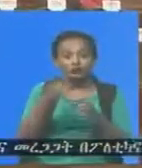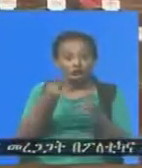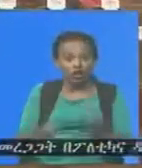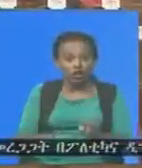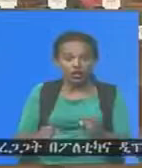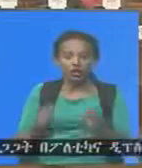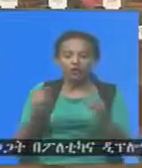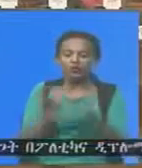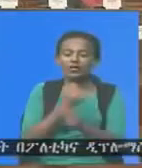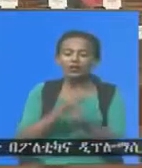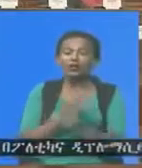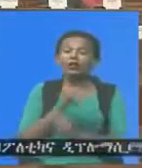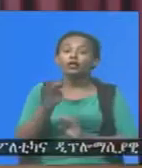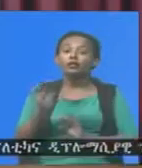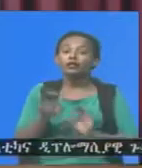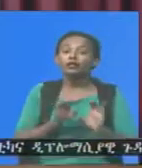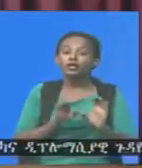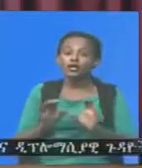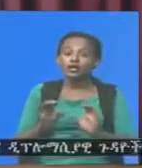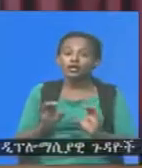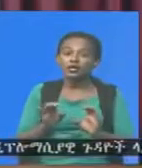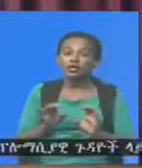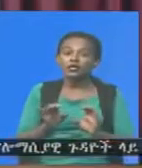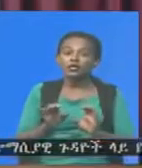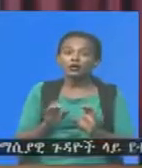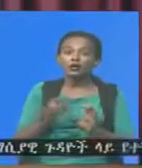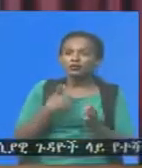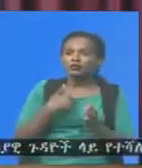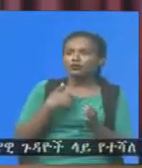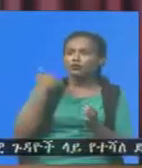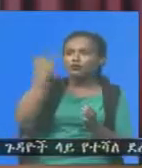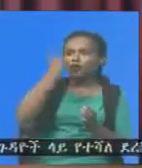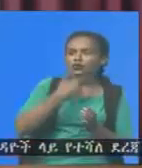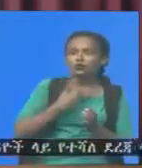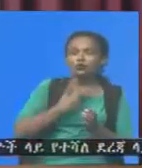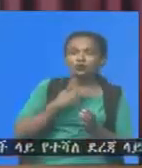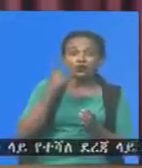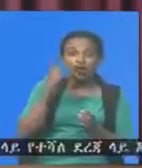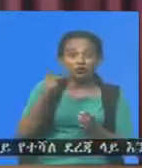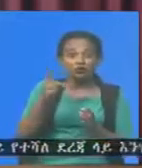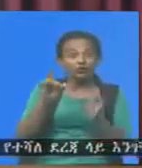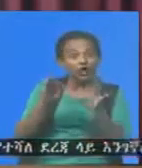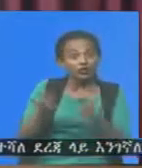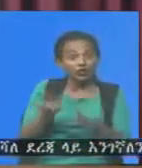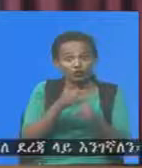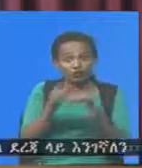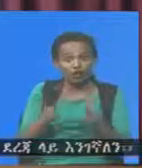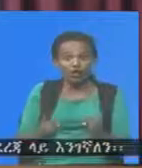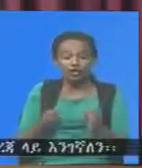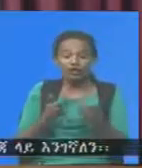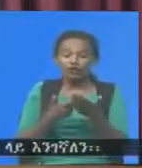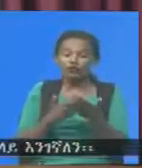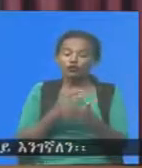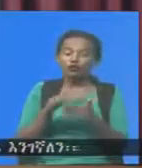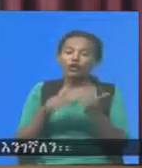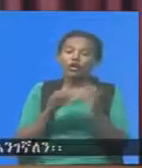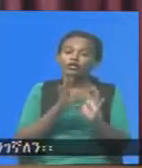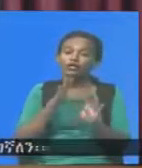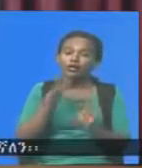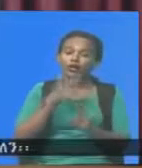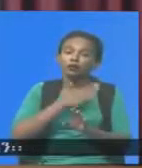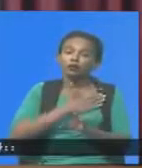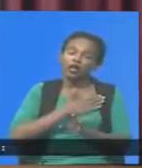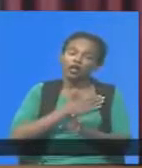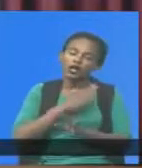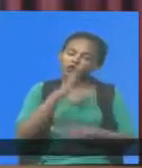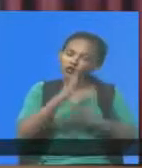በተግባር የሚደረግ በጀስቸር የሚታይ ጥላቻ ሊሆን ይችላል። እነዚህ ሁሉ ጉዳዮች እንዳይደረጉ በታላቅ ትህትና መለመን